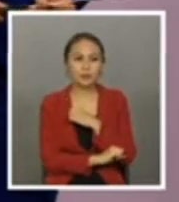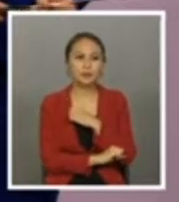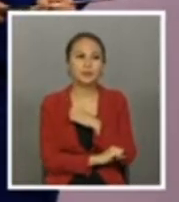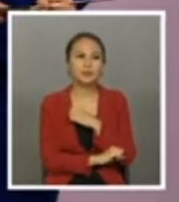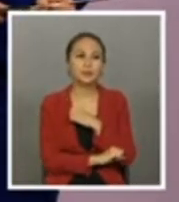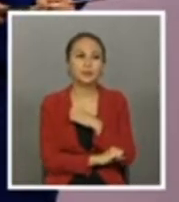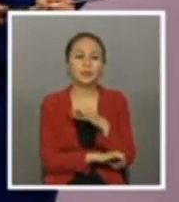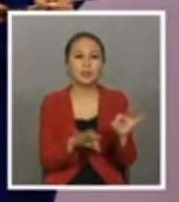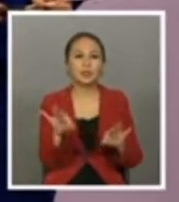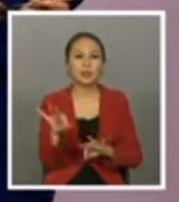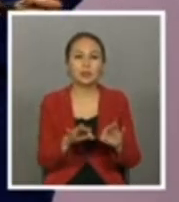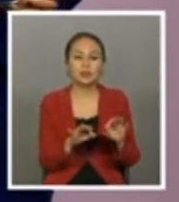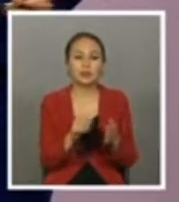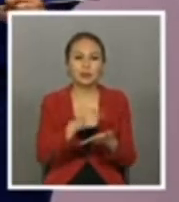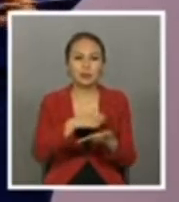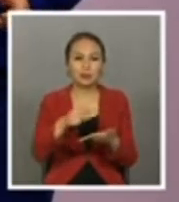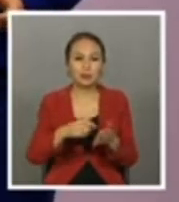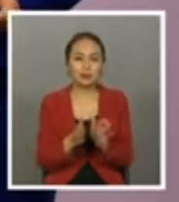сызылған кітапша,